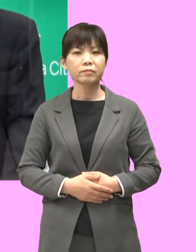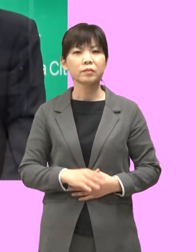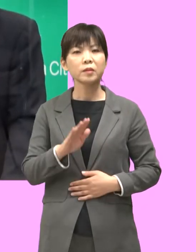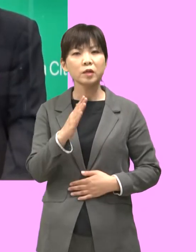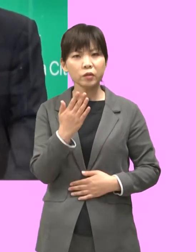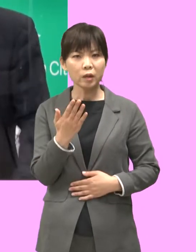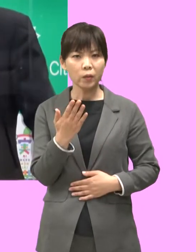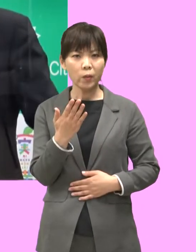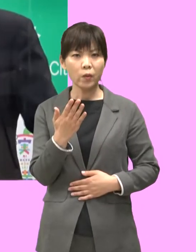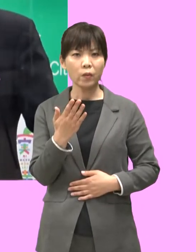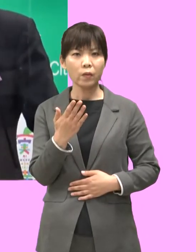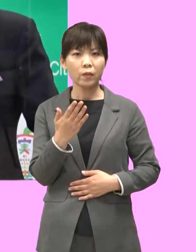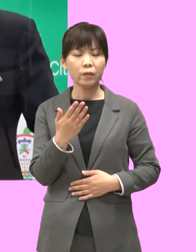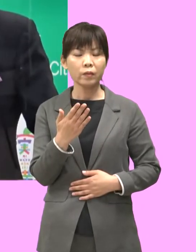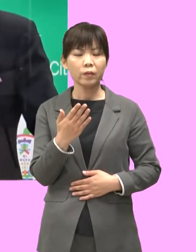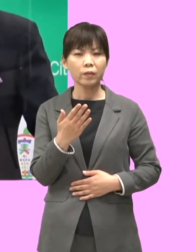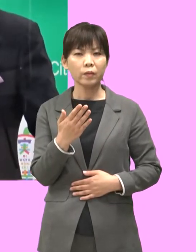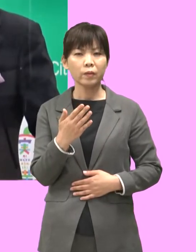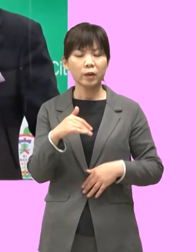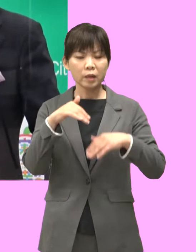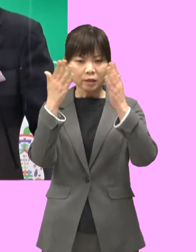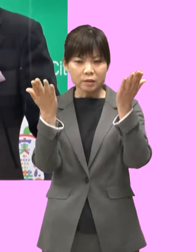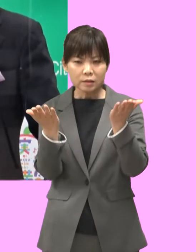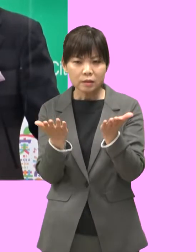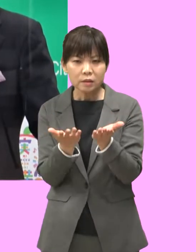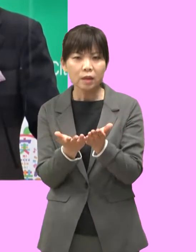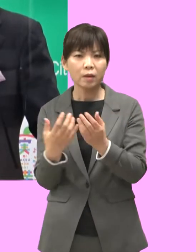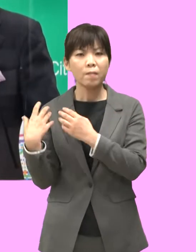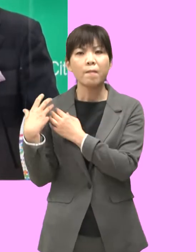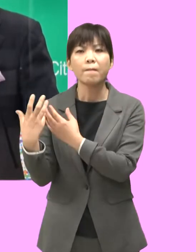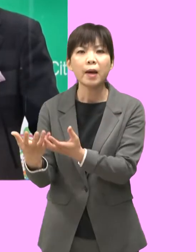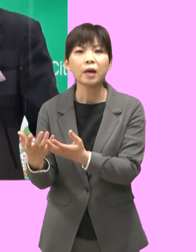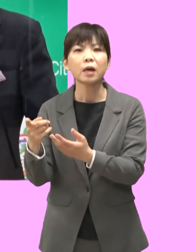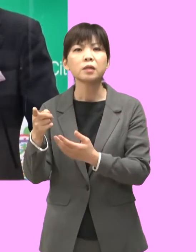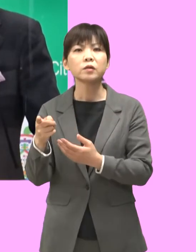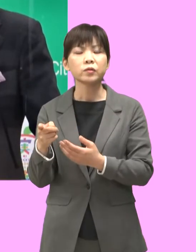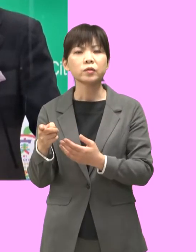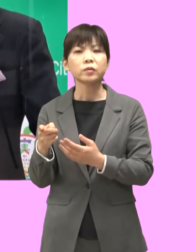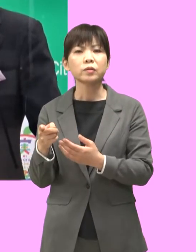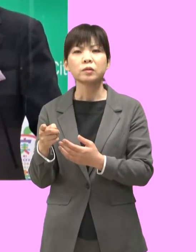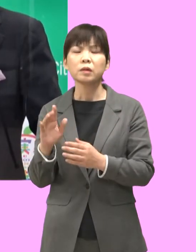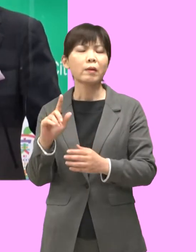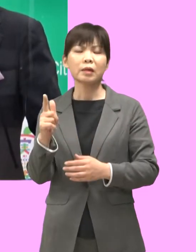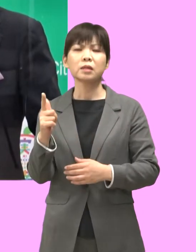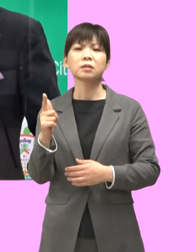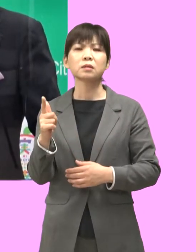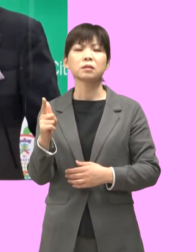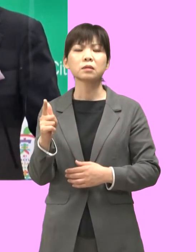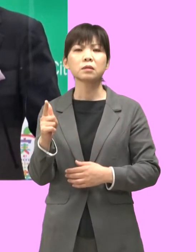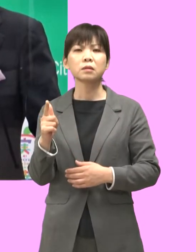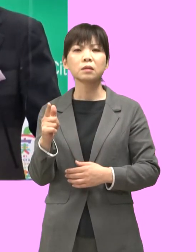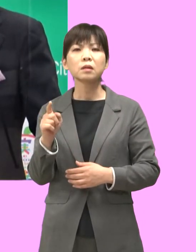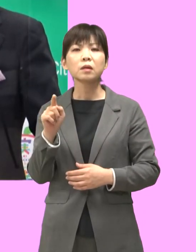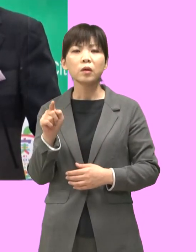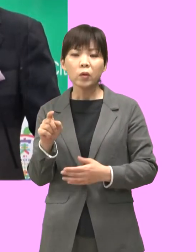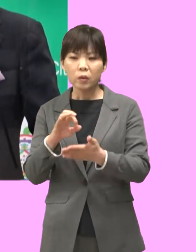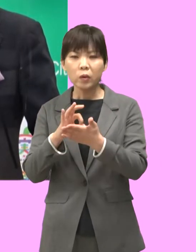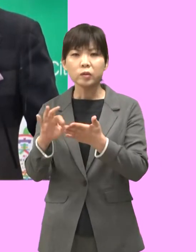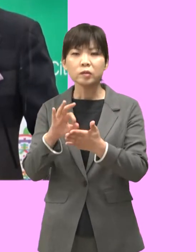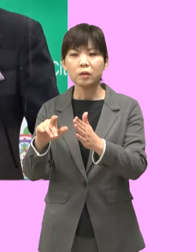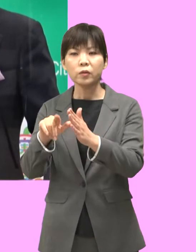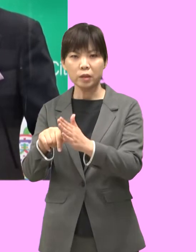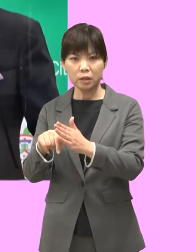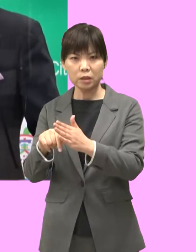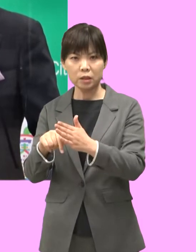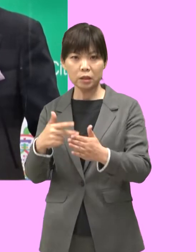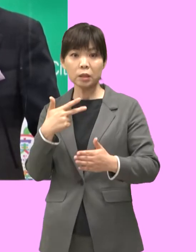ね、やっぱりこれを全部民間に任せていいのかというと決してそういうわけではなくて、例えばこれを利活用するのに市の